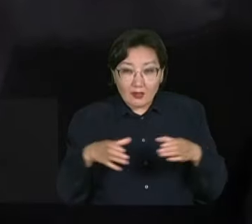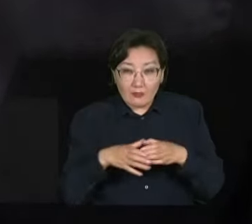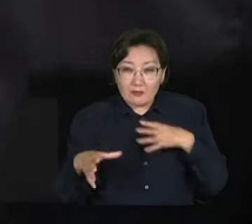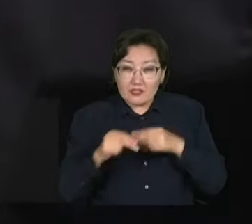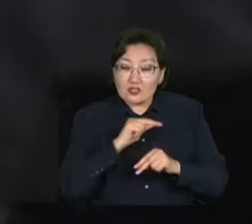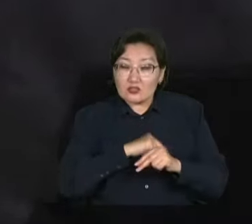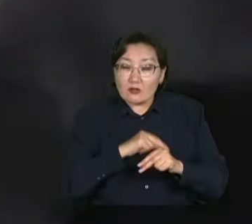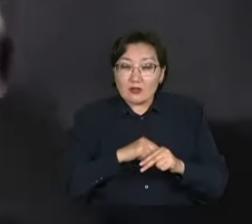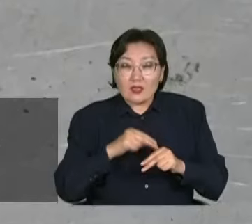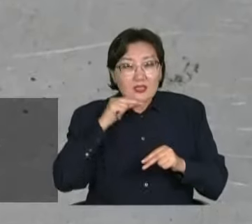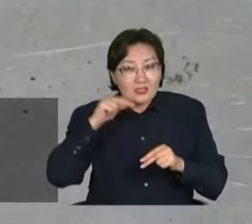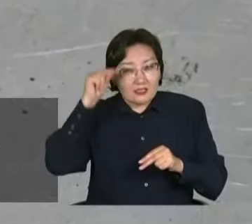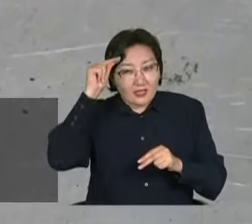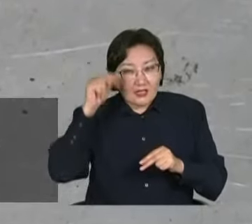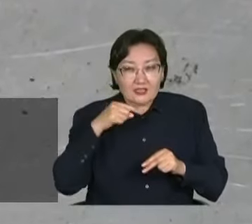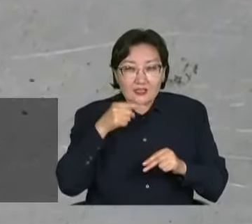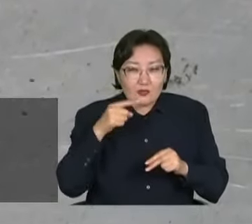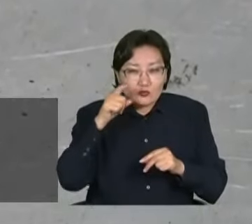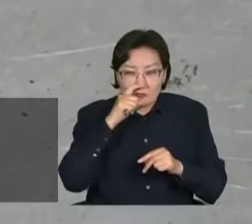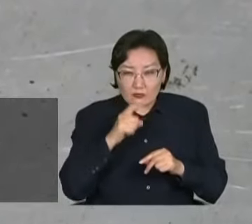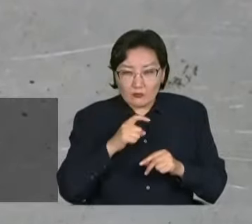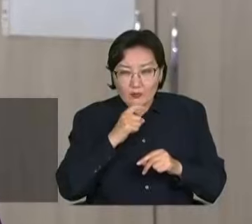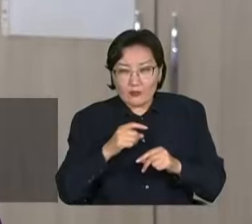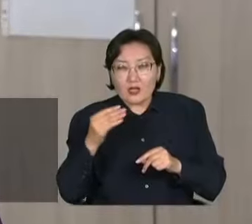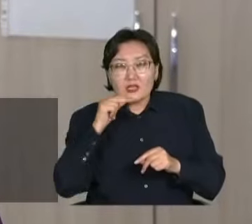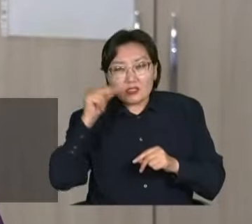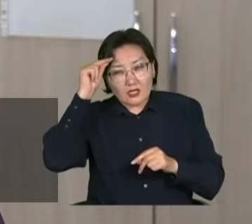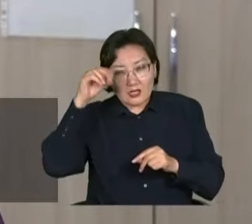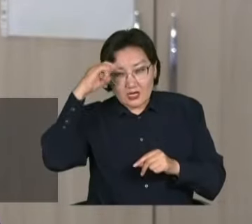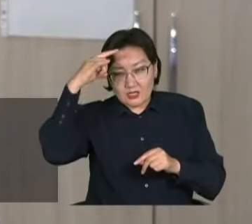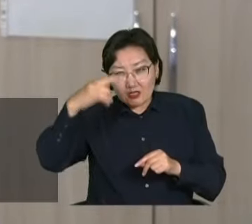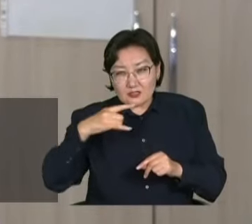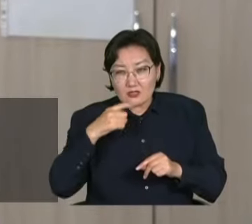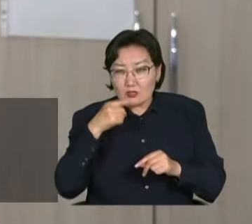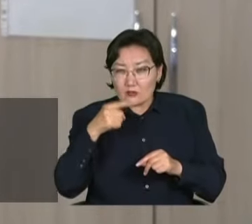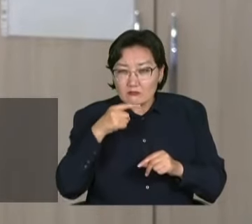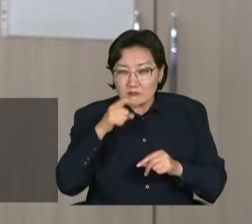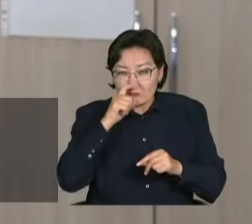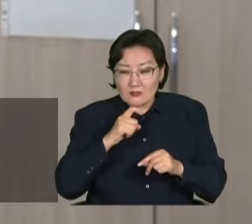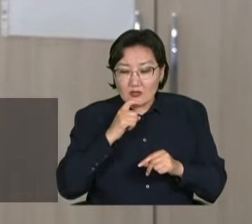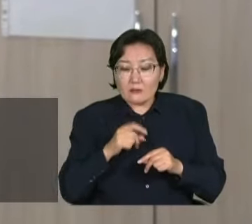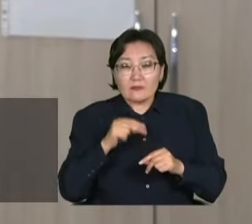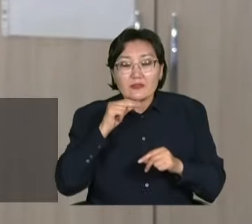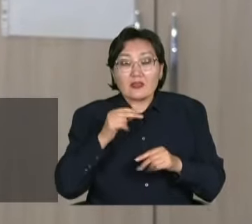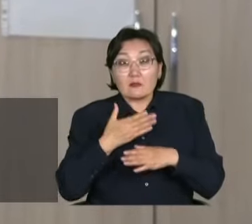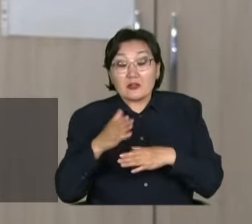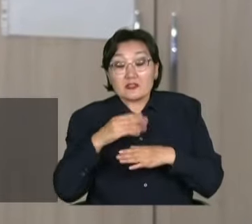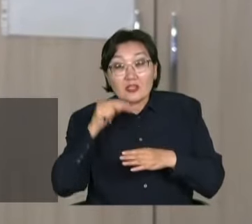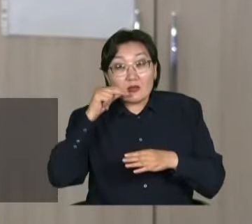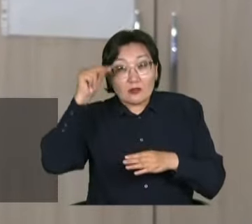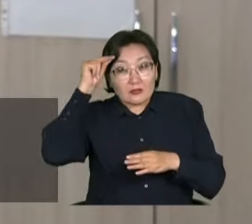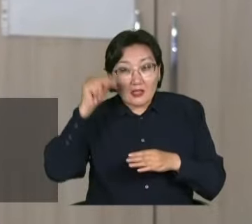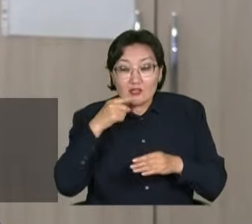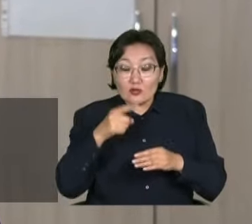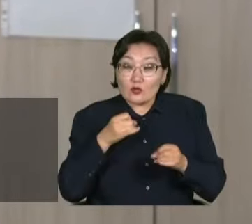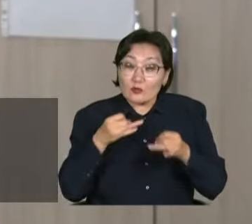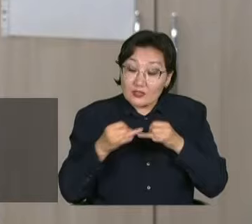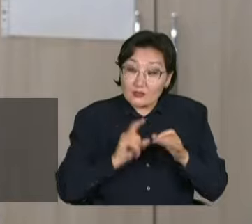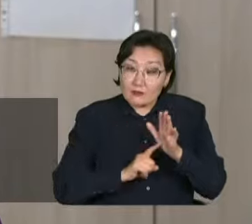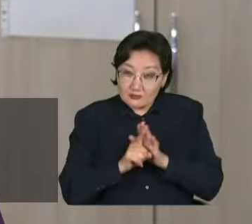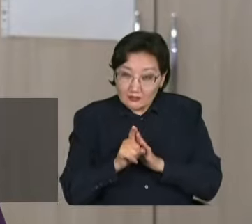жаңағындай бір біріне түсінбейміз жаңағы қытайлармен. Сөйтіп жаңағы уақыт келе сол қытайлармен қытайша сөйлесіп, олар да қазақша сөйлесіп сондай